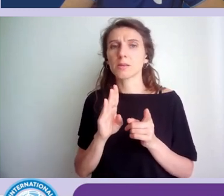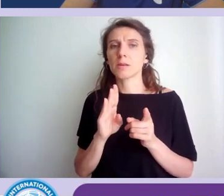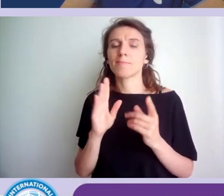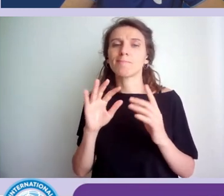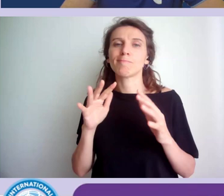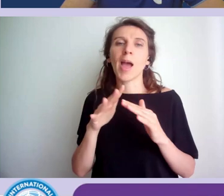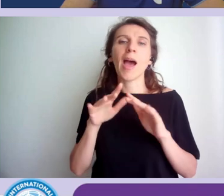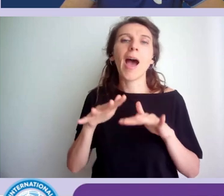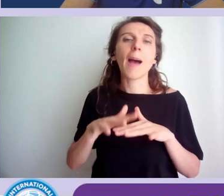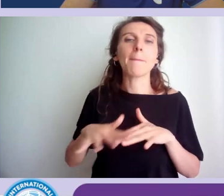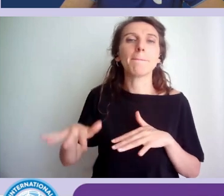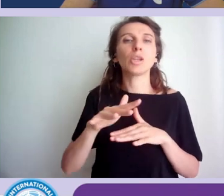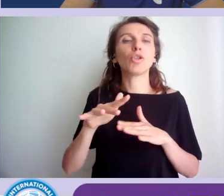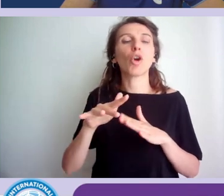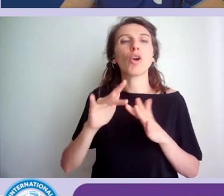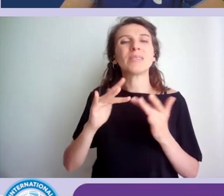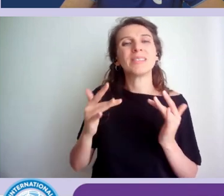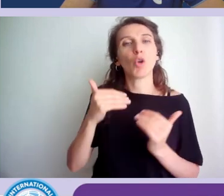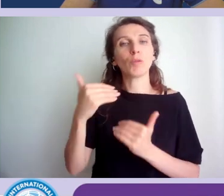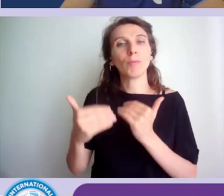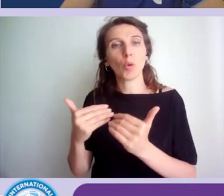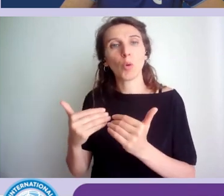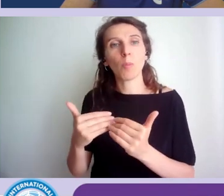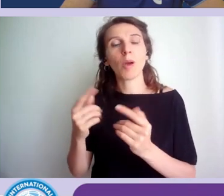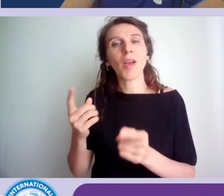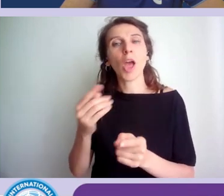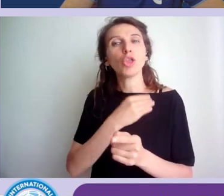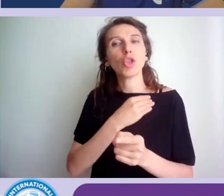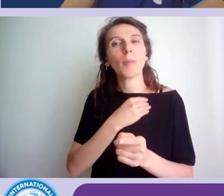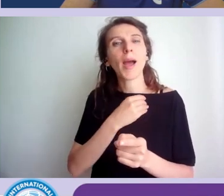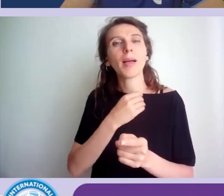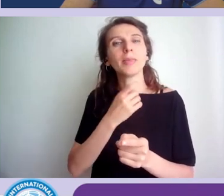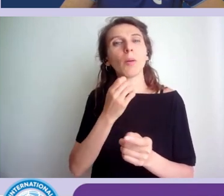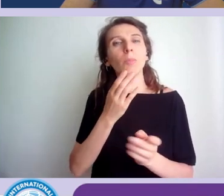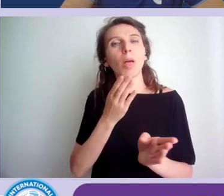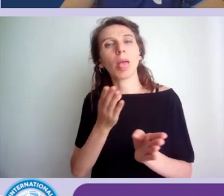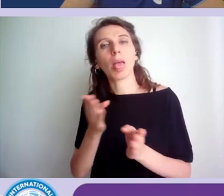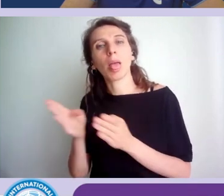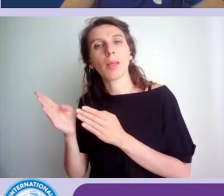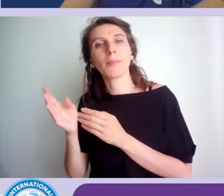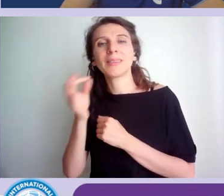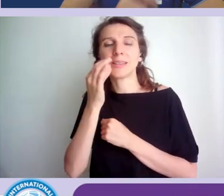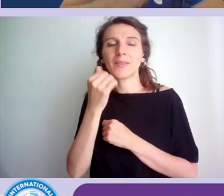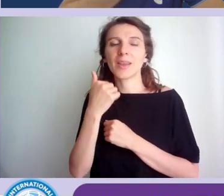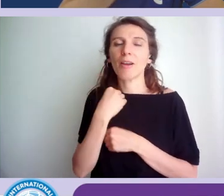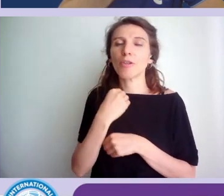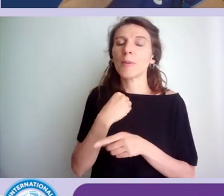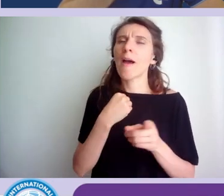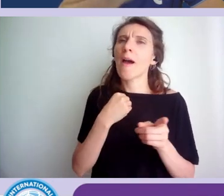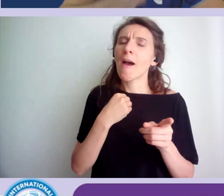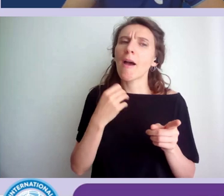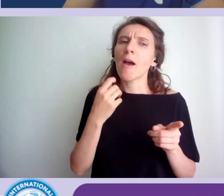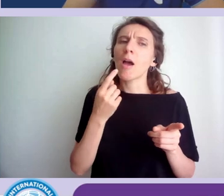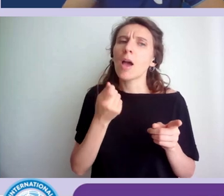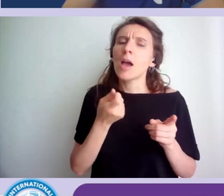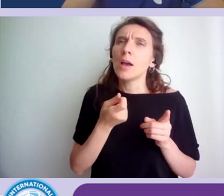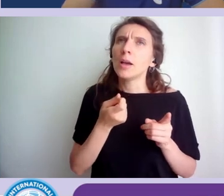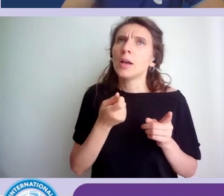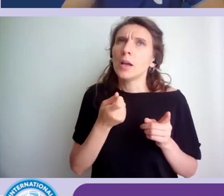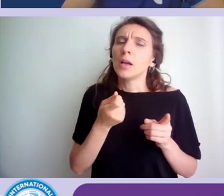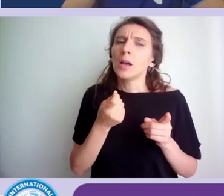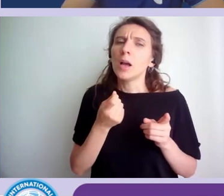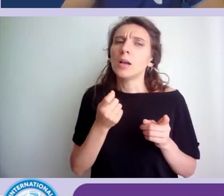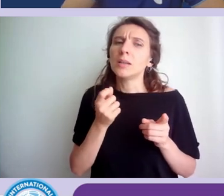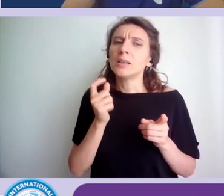così dello sviluppo la domanda prende anche un'altra forma Ossia quanto è